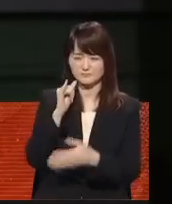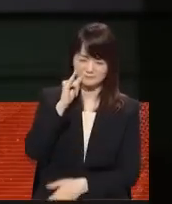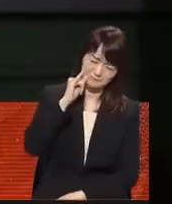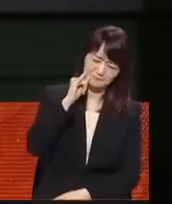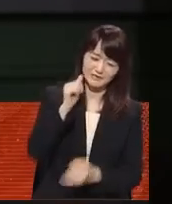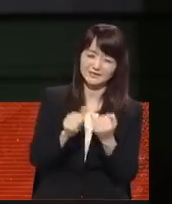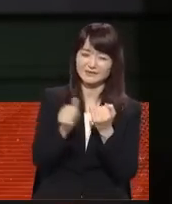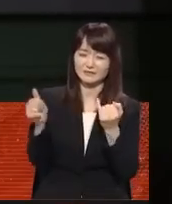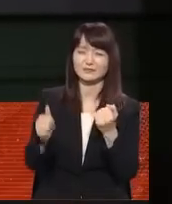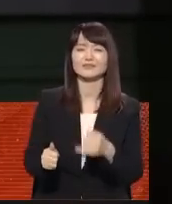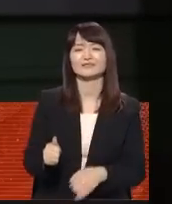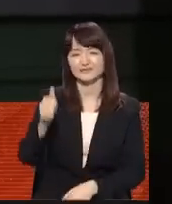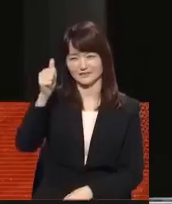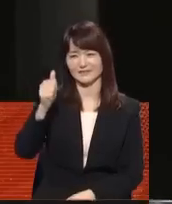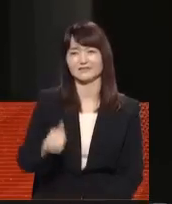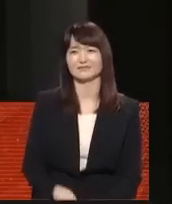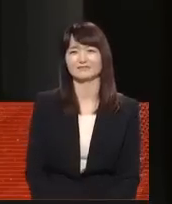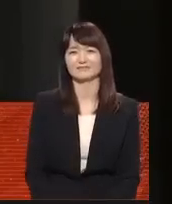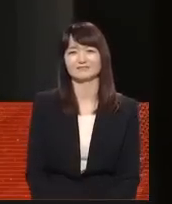해주셨습니다